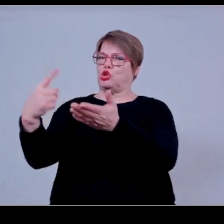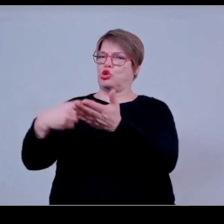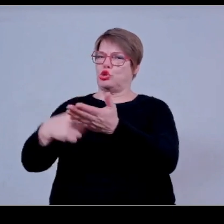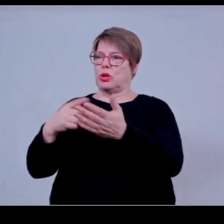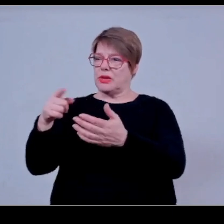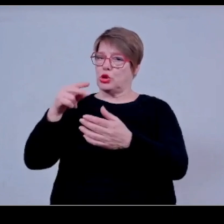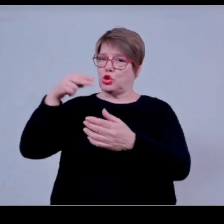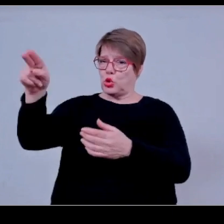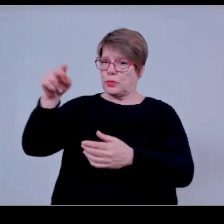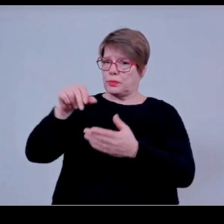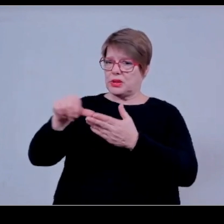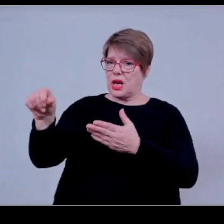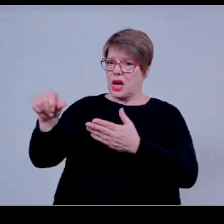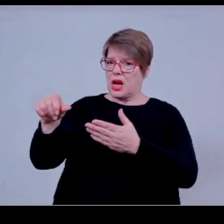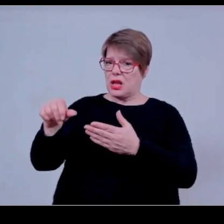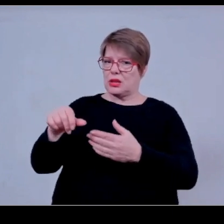Peter Queton vom BA.